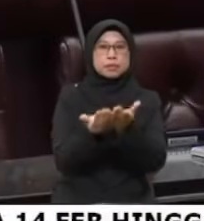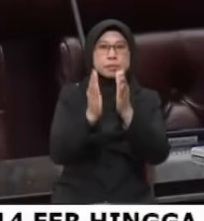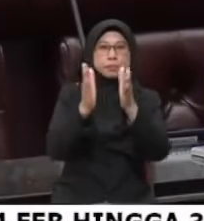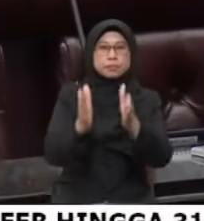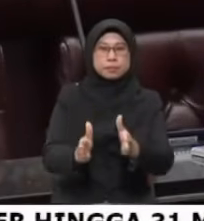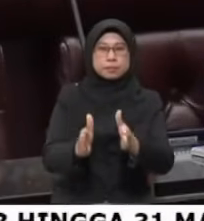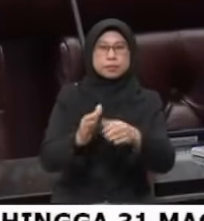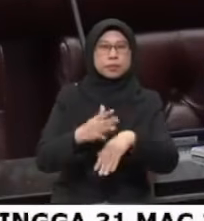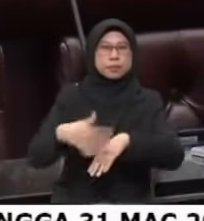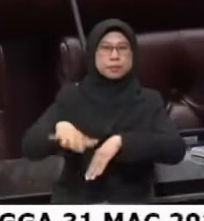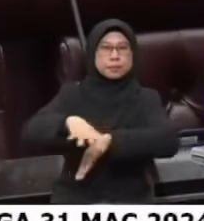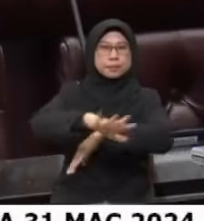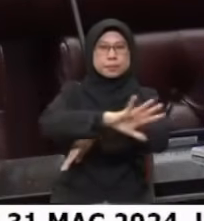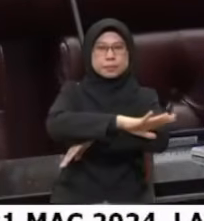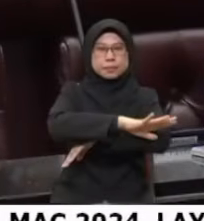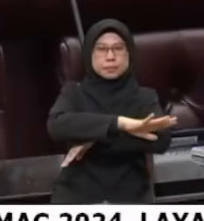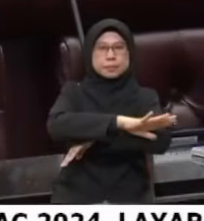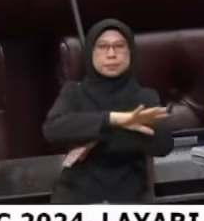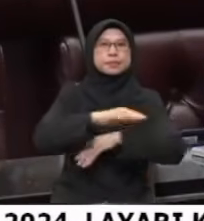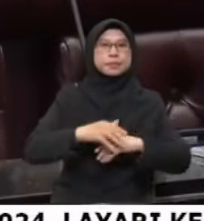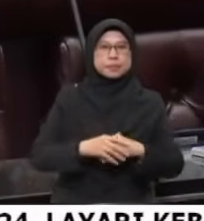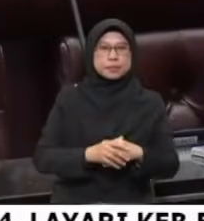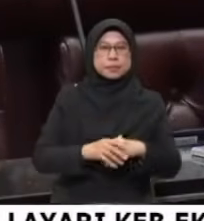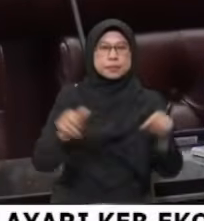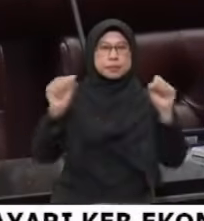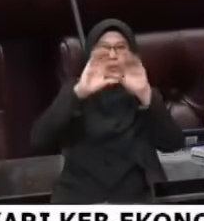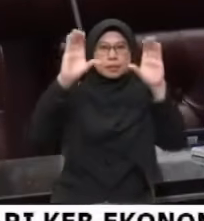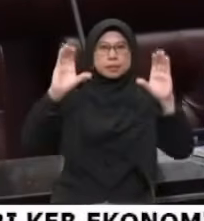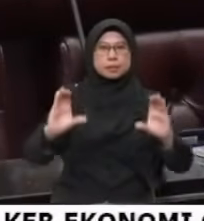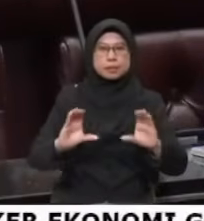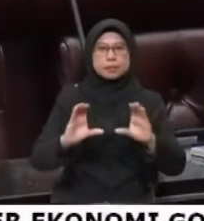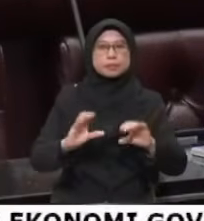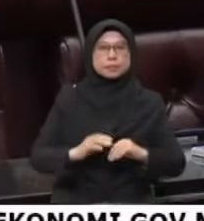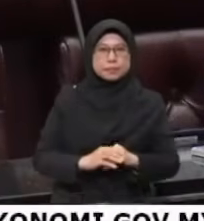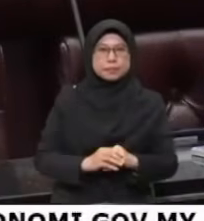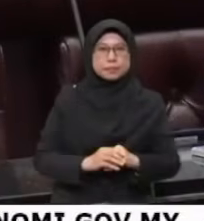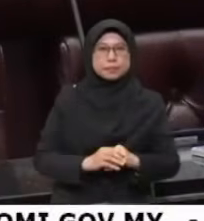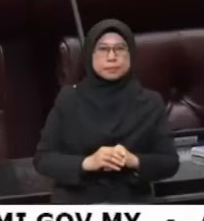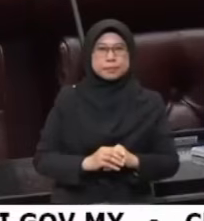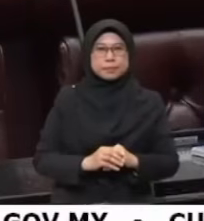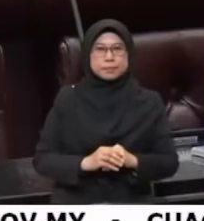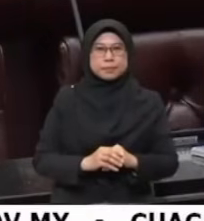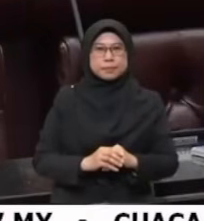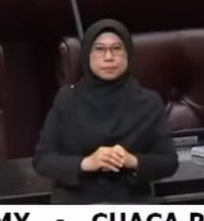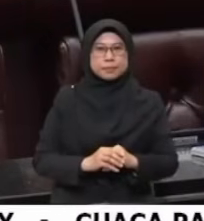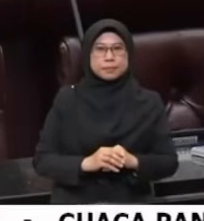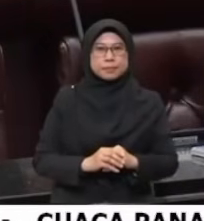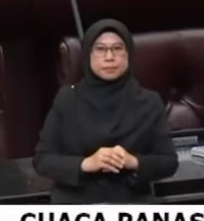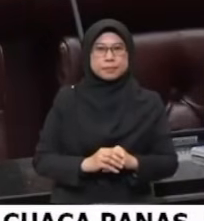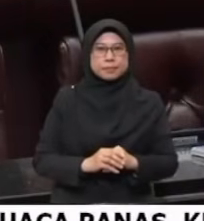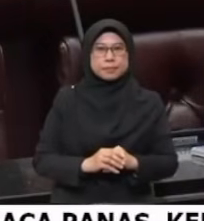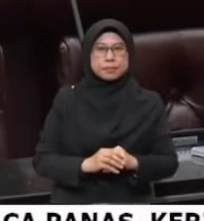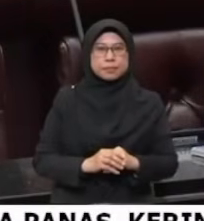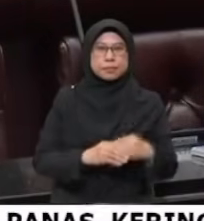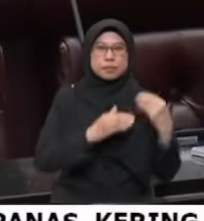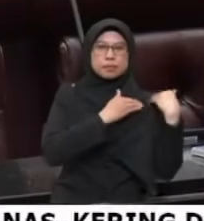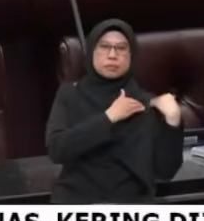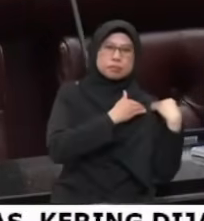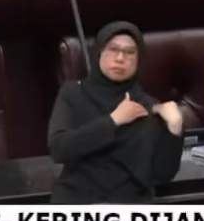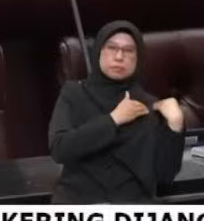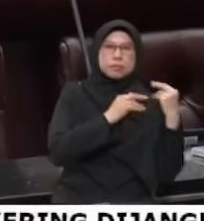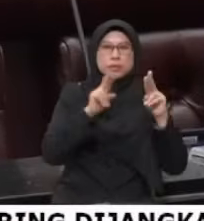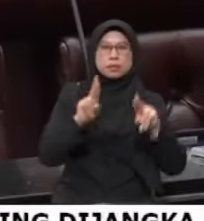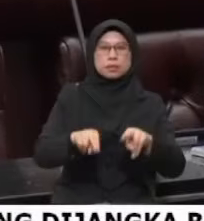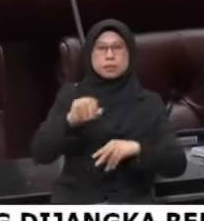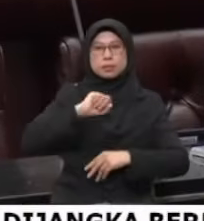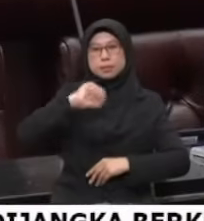pesisir ataupun certificate of competency Made domestik menjadi beban kepada rakyat